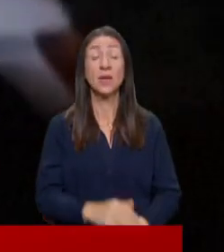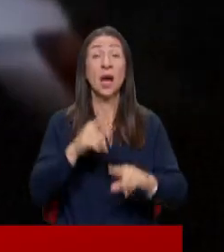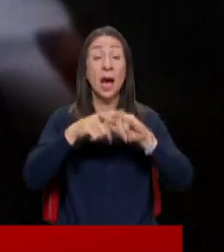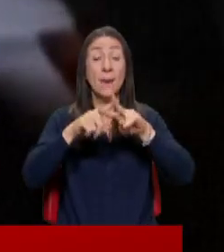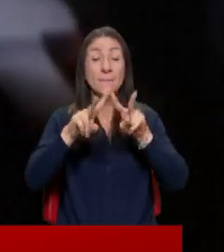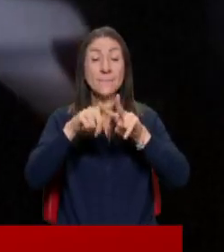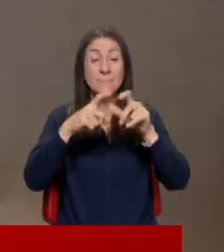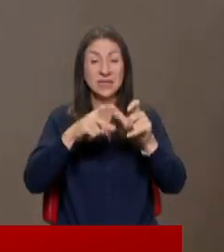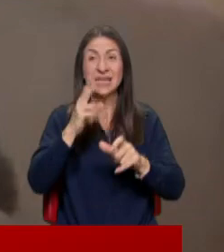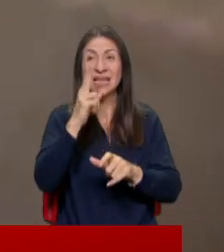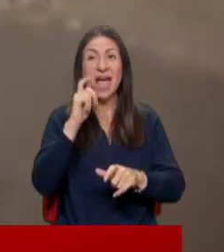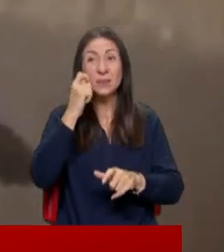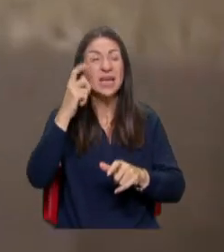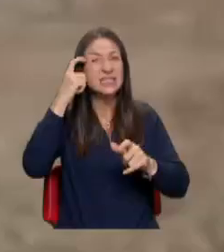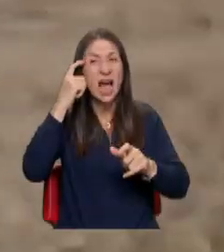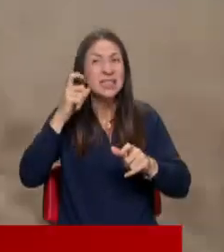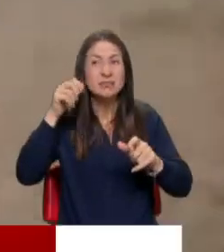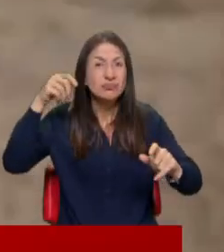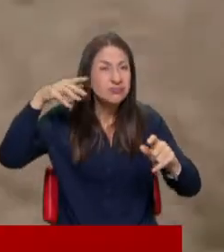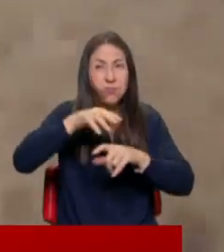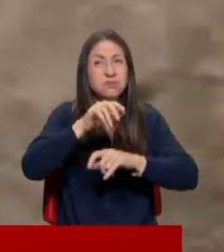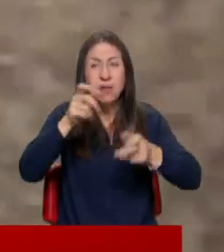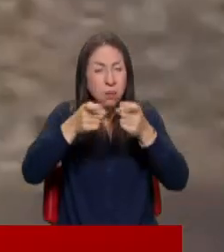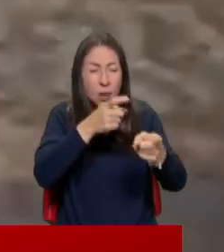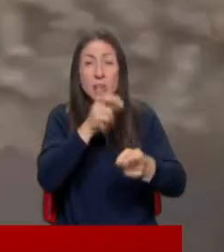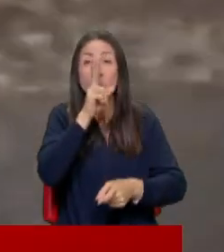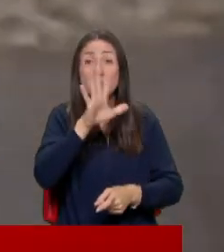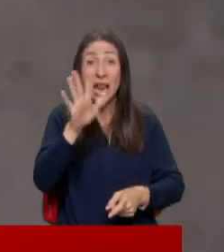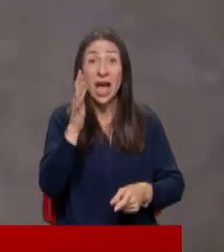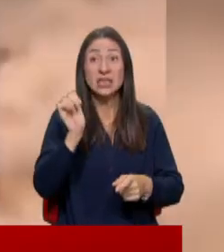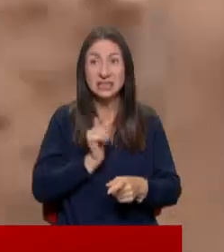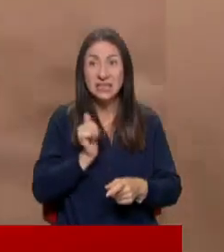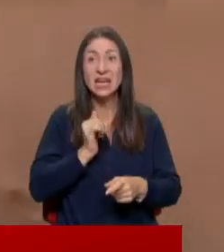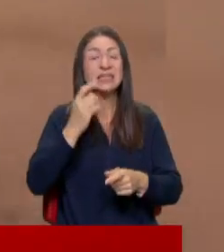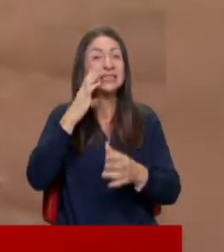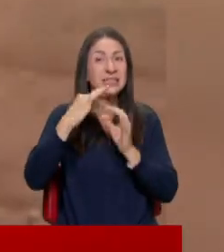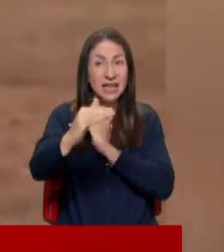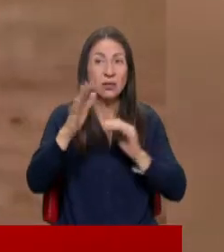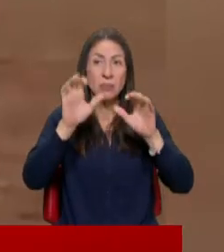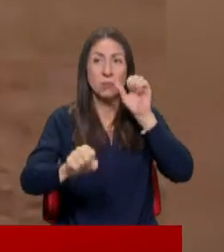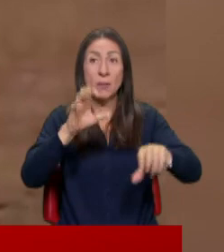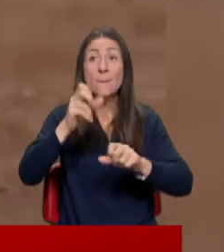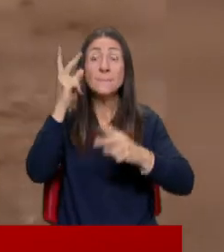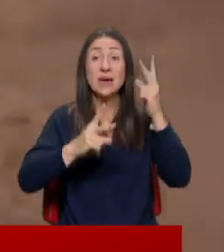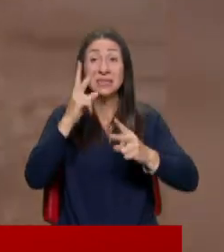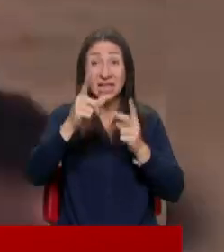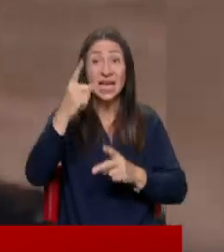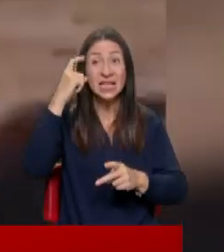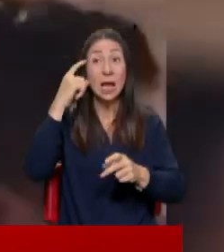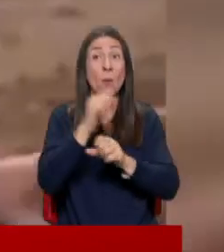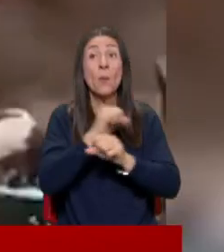Hamas 7 Ekim'de İsrail'e düzenlediği saldırıda 250'ye yakın asker ve sivili rehin aldı. Bazı rehinelerin